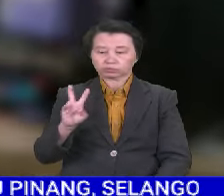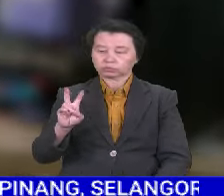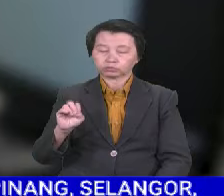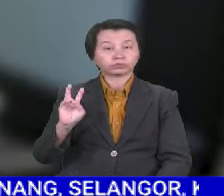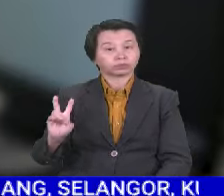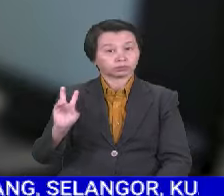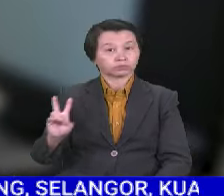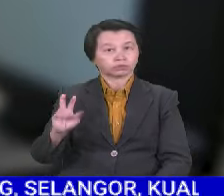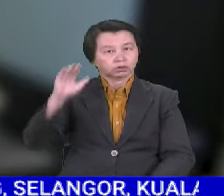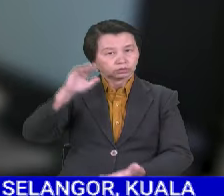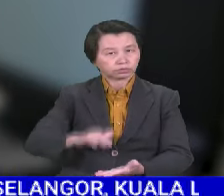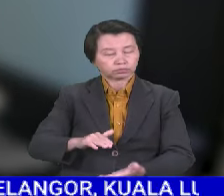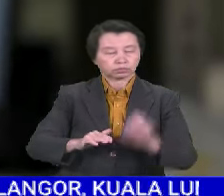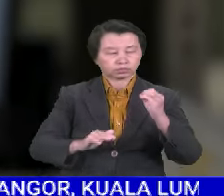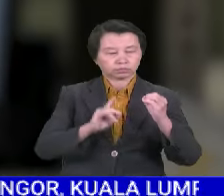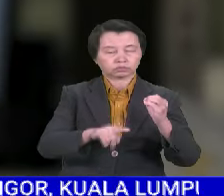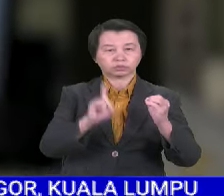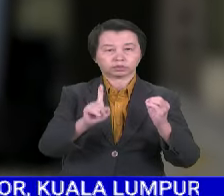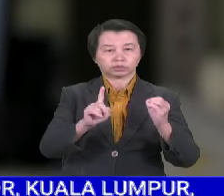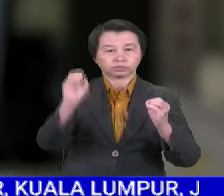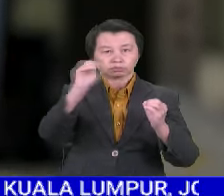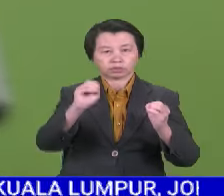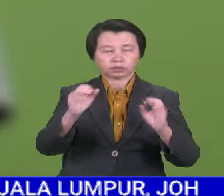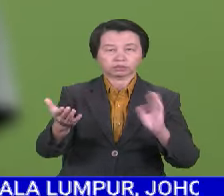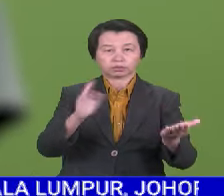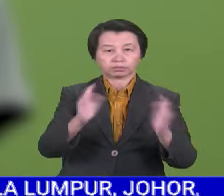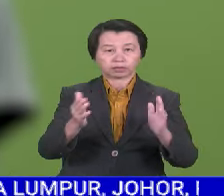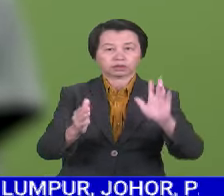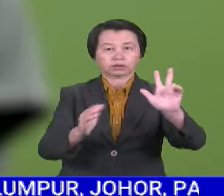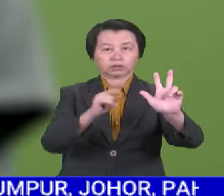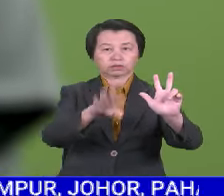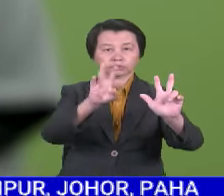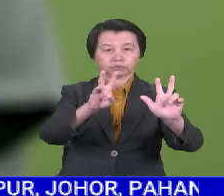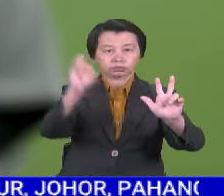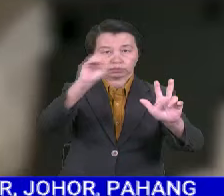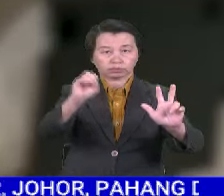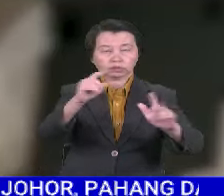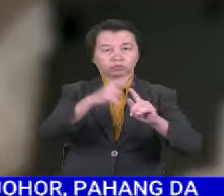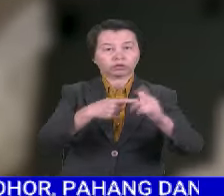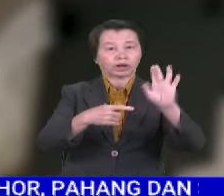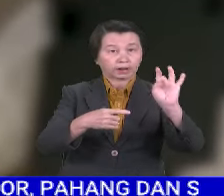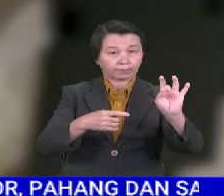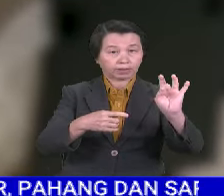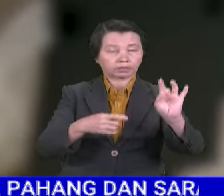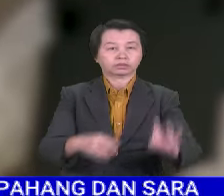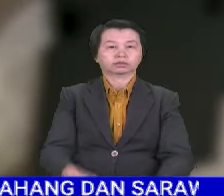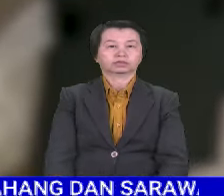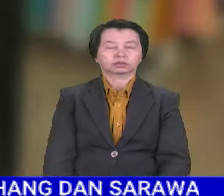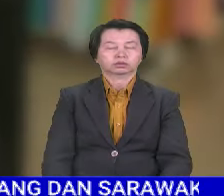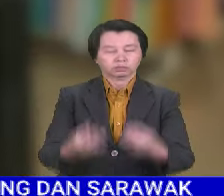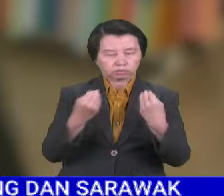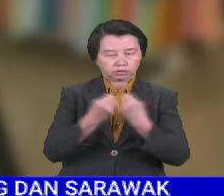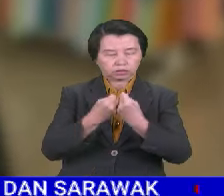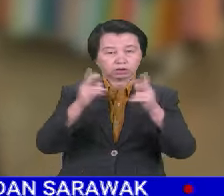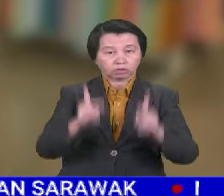2022, menurun 0.1% berbanding 3.7% pada Ogos. Malah